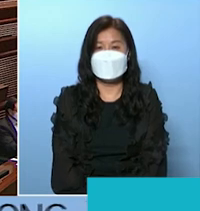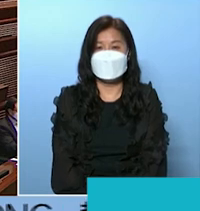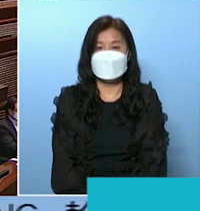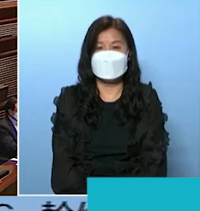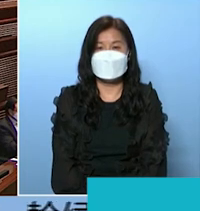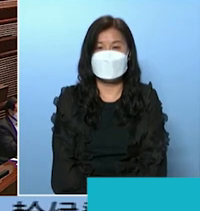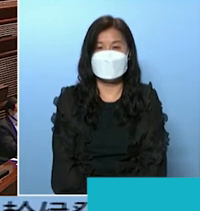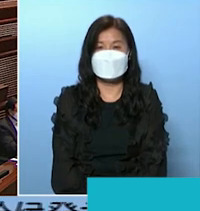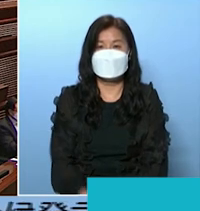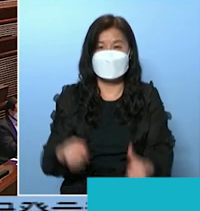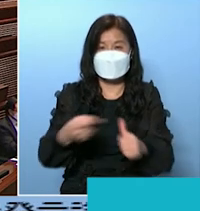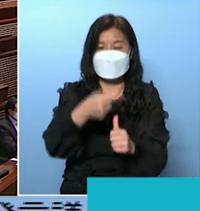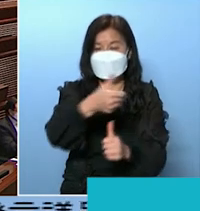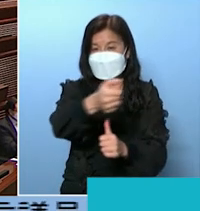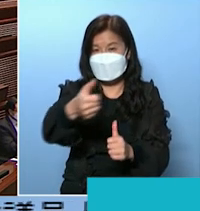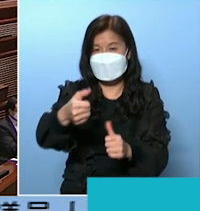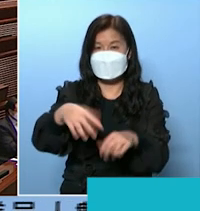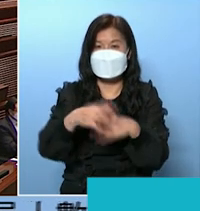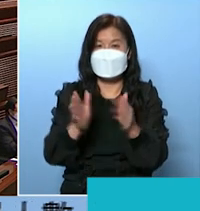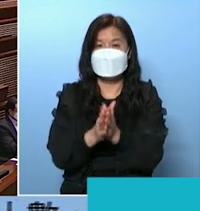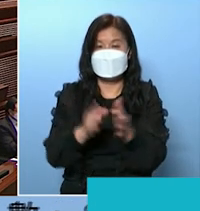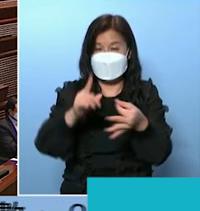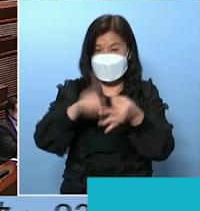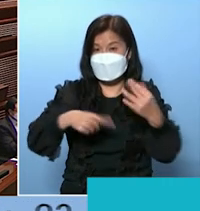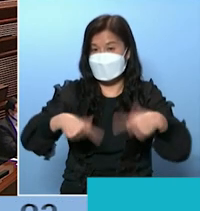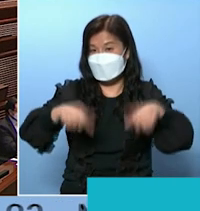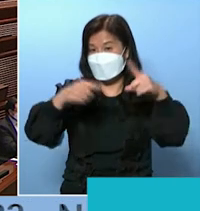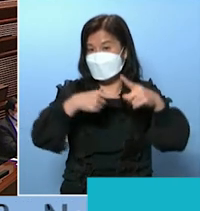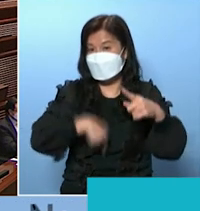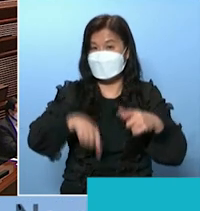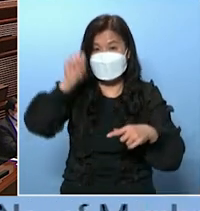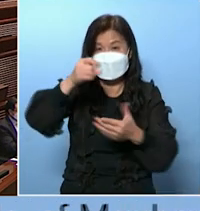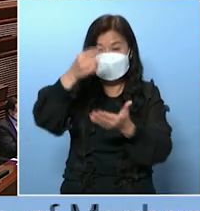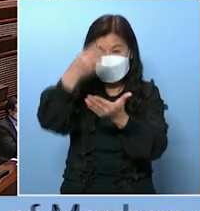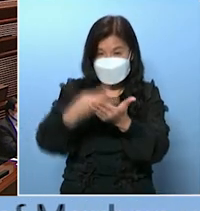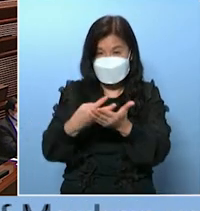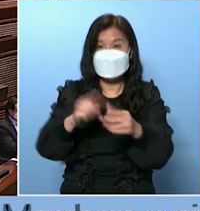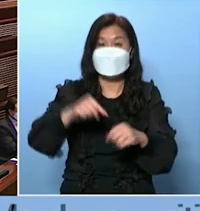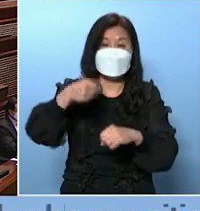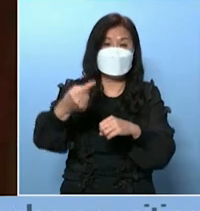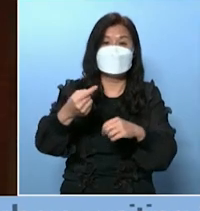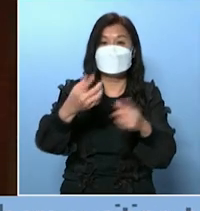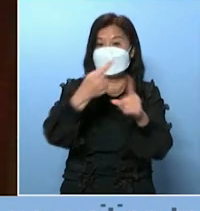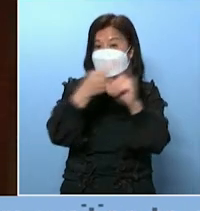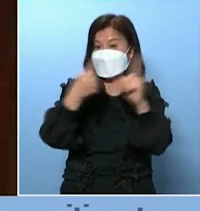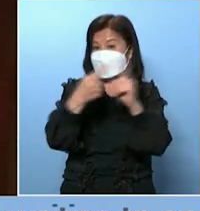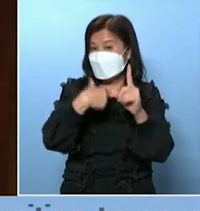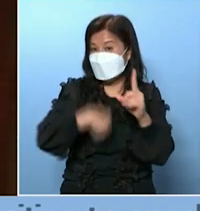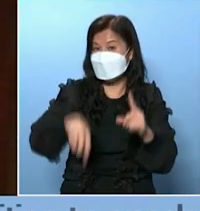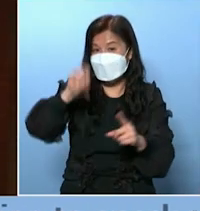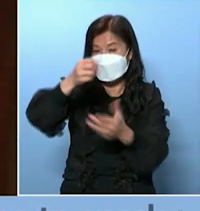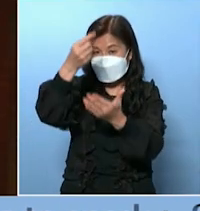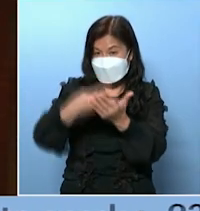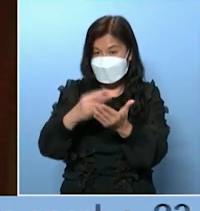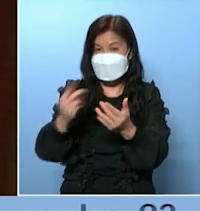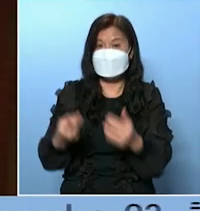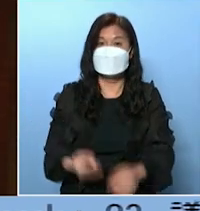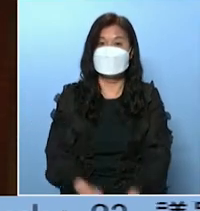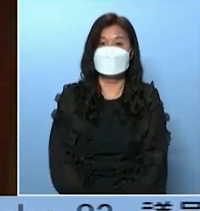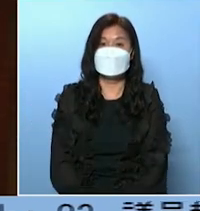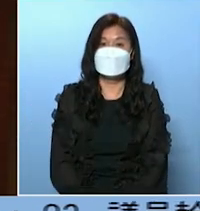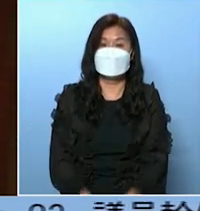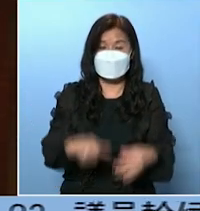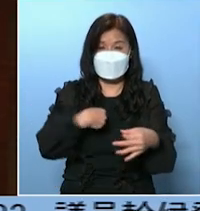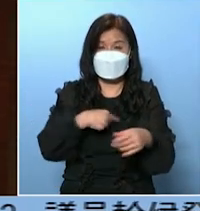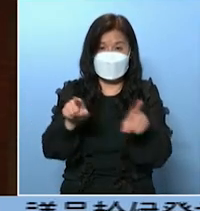主席，首先是感謝林振聲議員動議原議案，以及其他11位議員動議修正議案。議案主